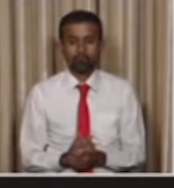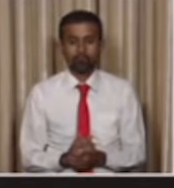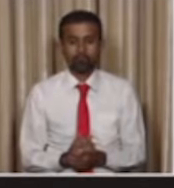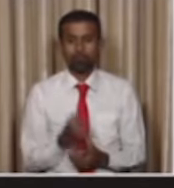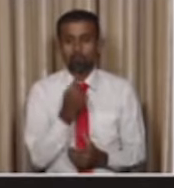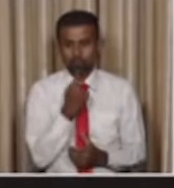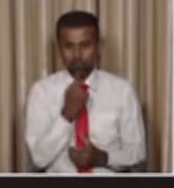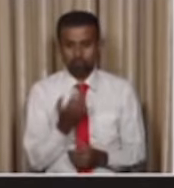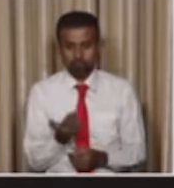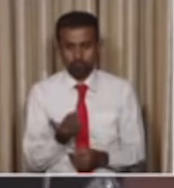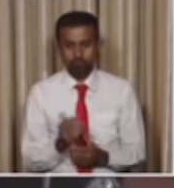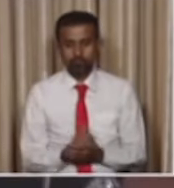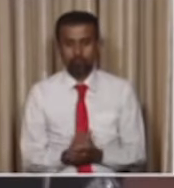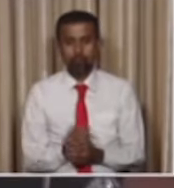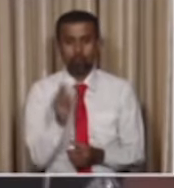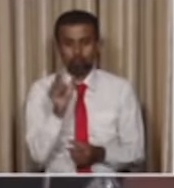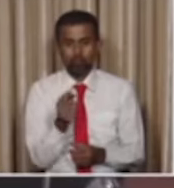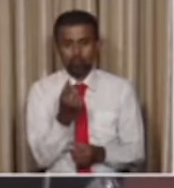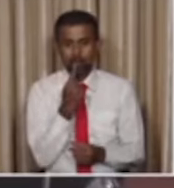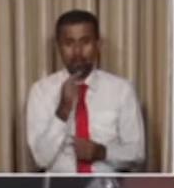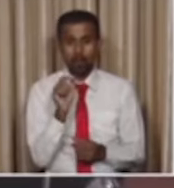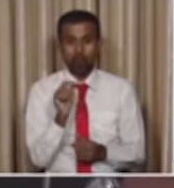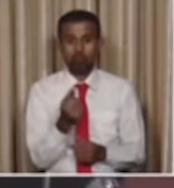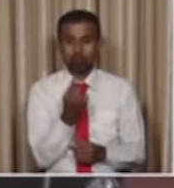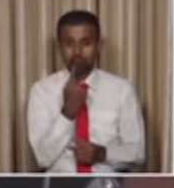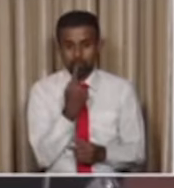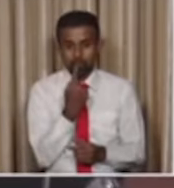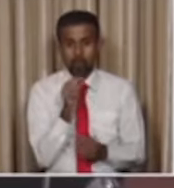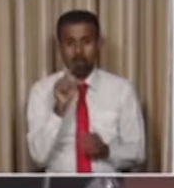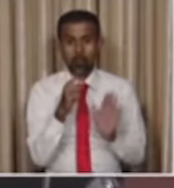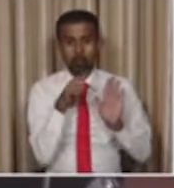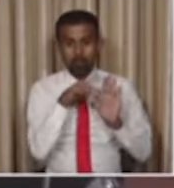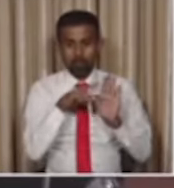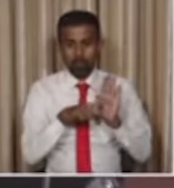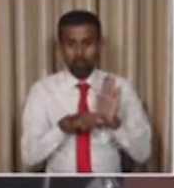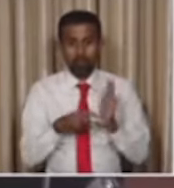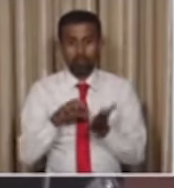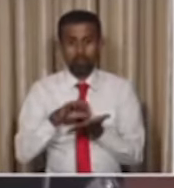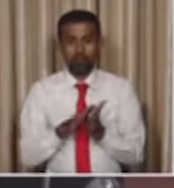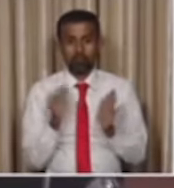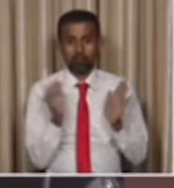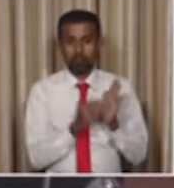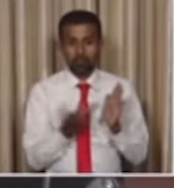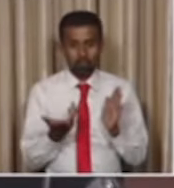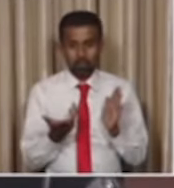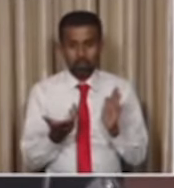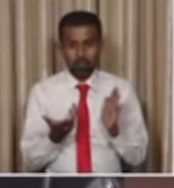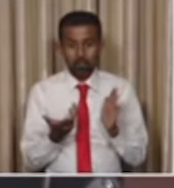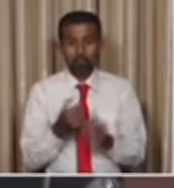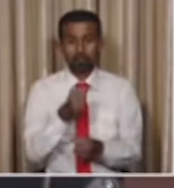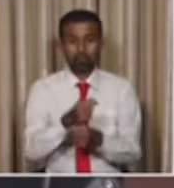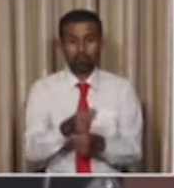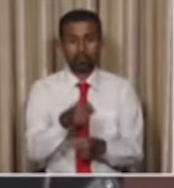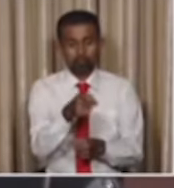ඔව් කිරියල මැතුමා කියන්නේ ඔබතුමා කියනෝ නන්ලයිස්තු ඔබතුමා කියනෝ නන්ලයිස්තු ගැන ස්ථාවර නියෝග වල නැහැ ස්ථාවර නියෝගයේදී